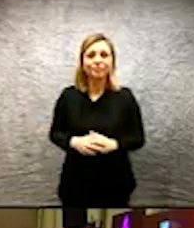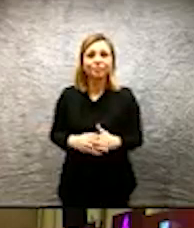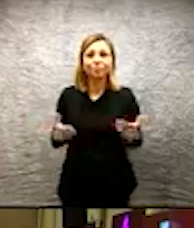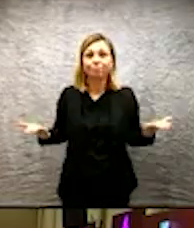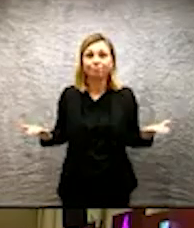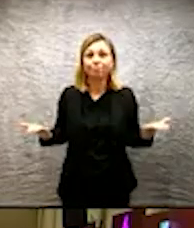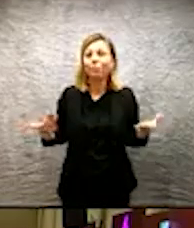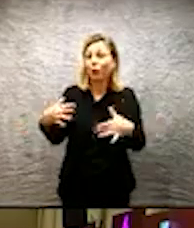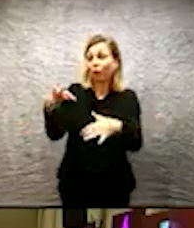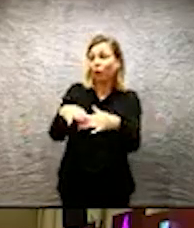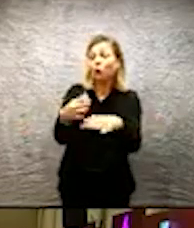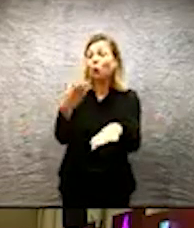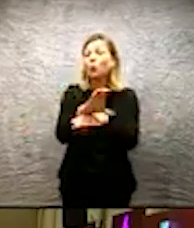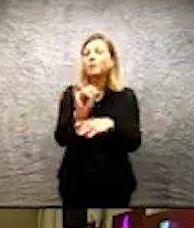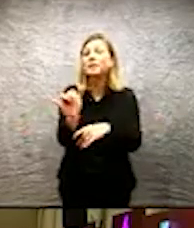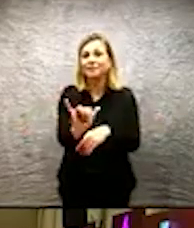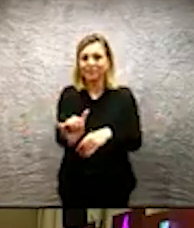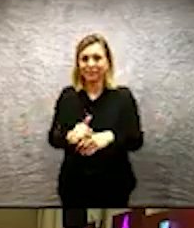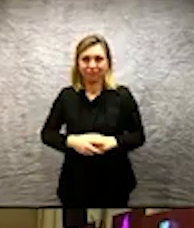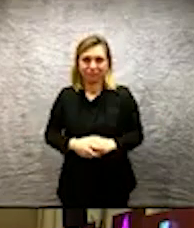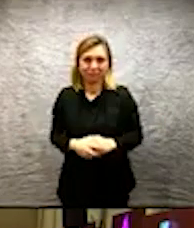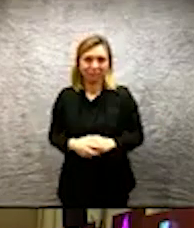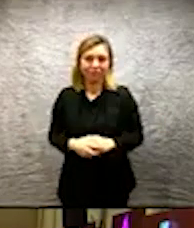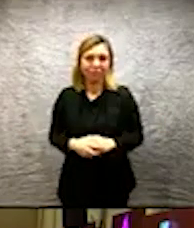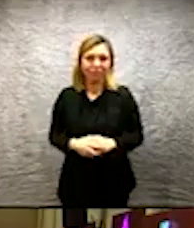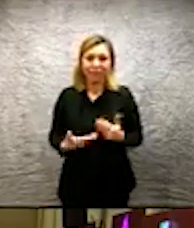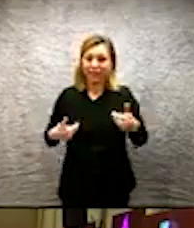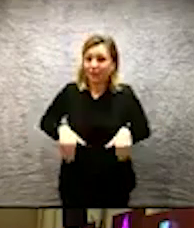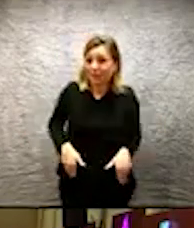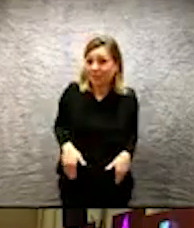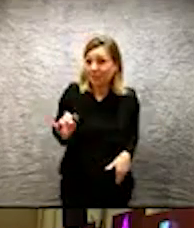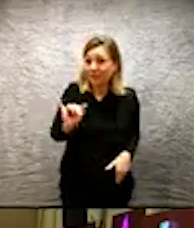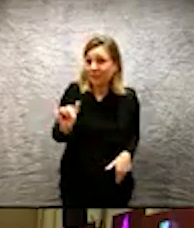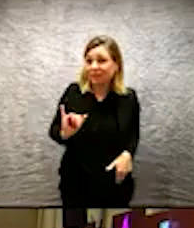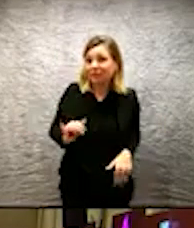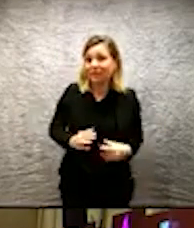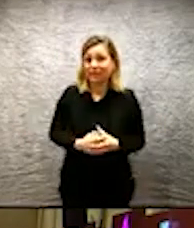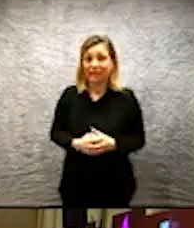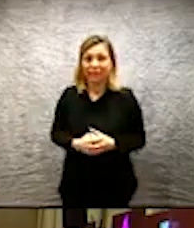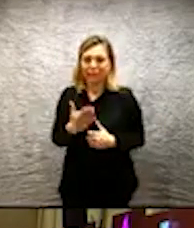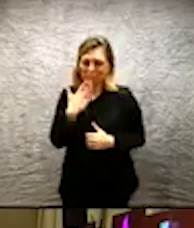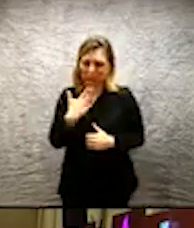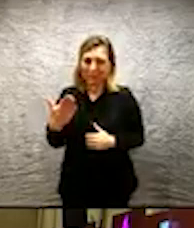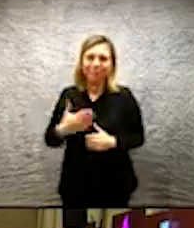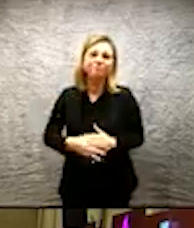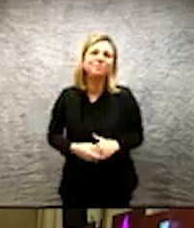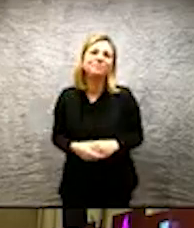Bien, je vais la mettre au vote. Qui est contre ? Qui s'abstient ? Merci.